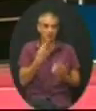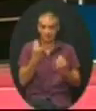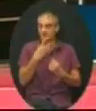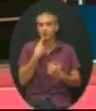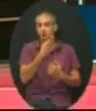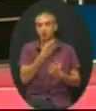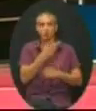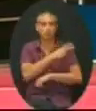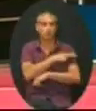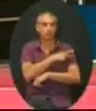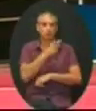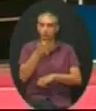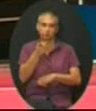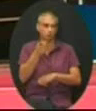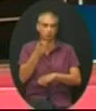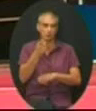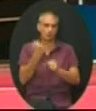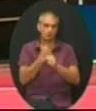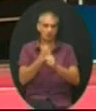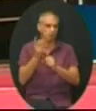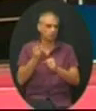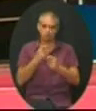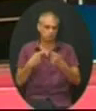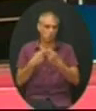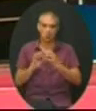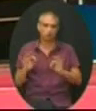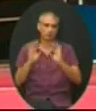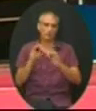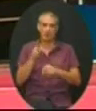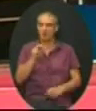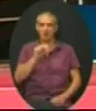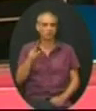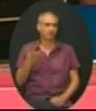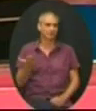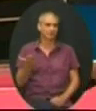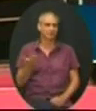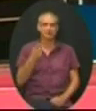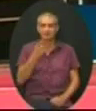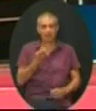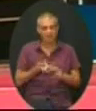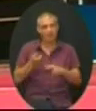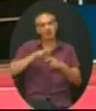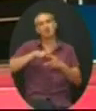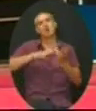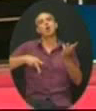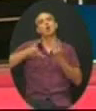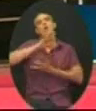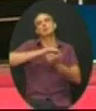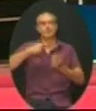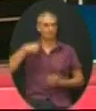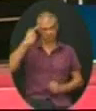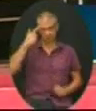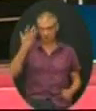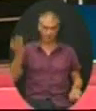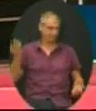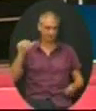שאמרו להם דרך המשטרה, שהוא הפעילות של הגבית, היא לא קשורה בכלל לעניין הזה. זאת אומרת, זה להעצים עוד הפעם, הרי אנחנו יודעים שאראל